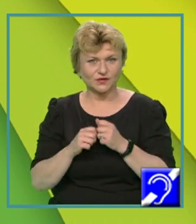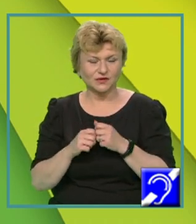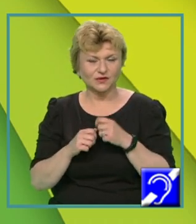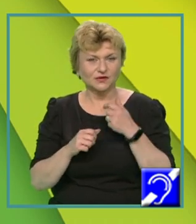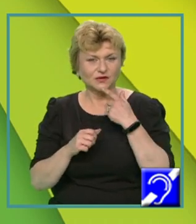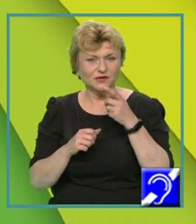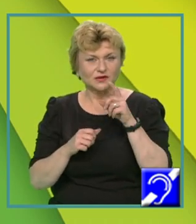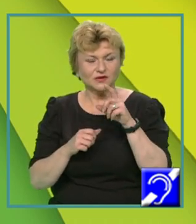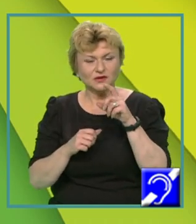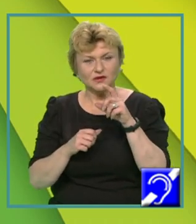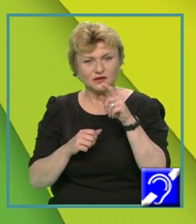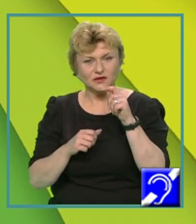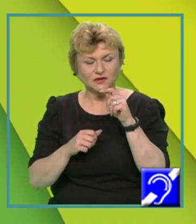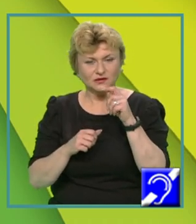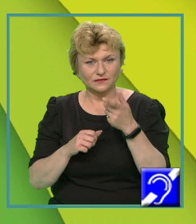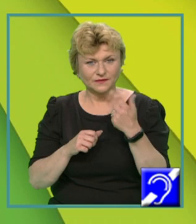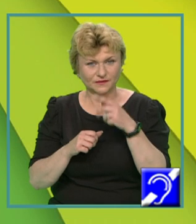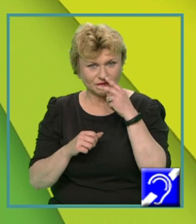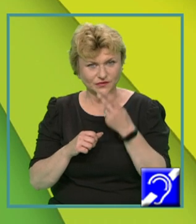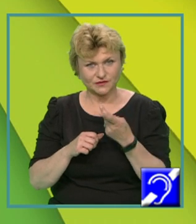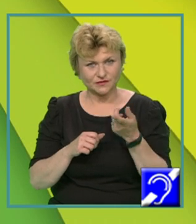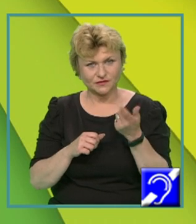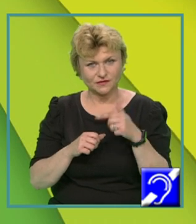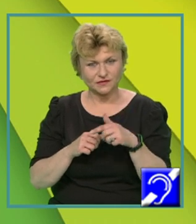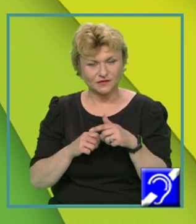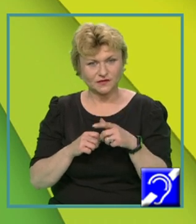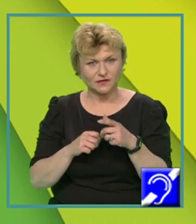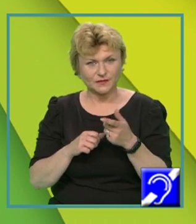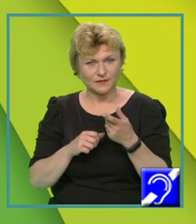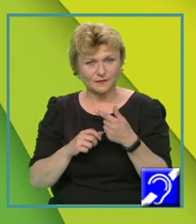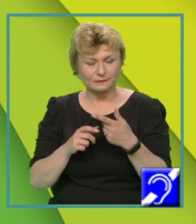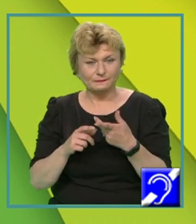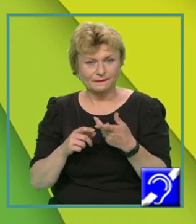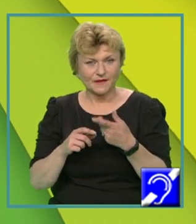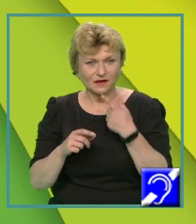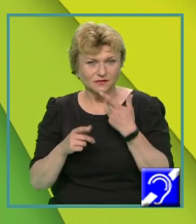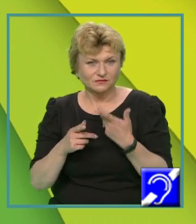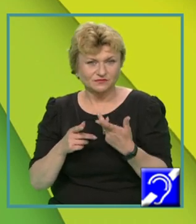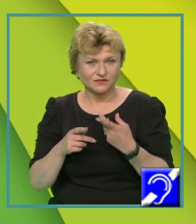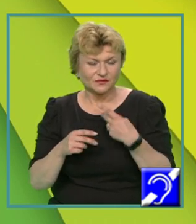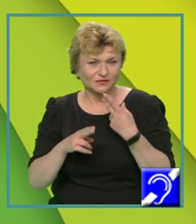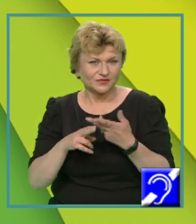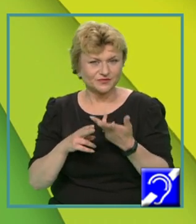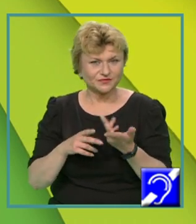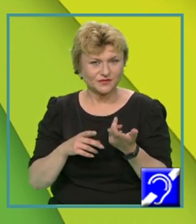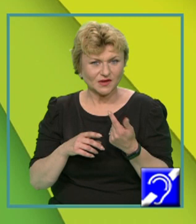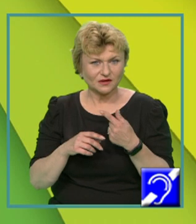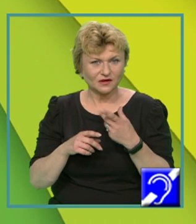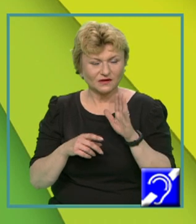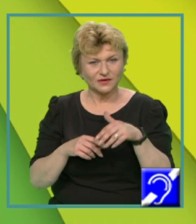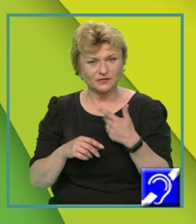bradicardie. Iată aici gușa endemică, lipsa de iod duce la creșterea glandei în volum. Aici avem